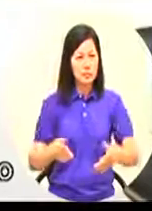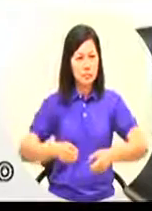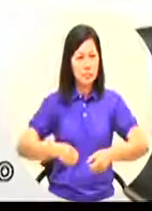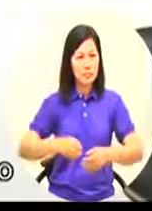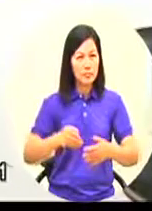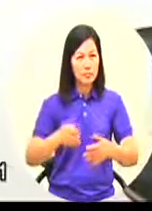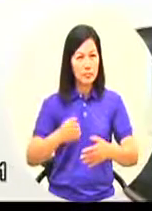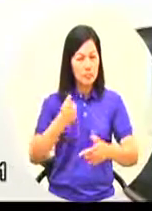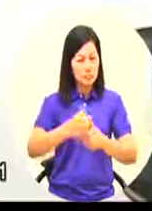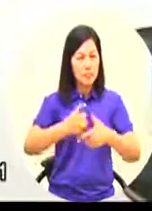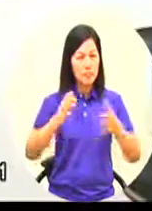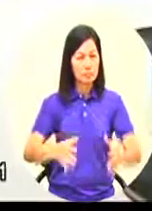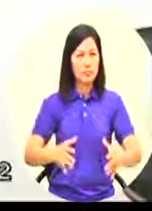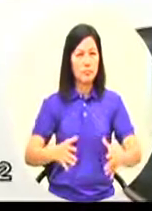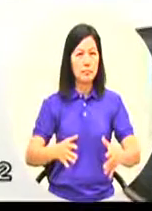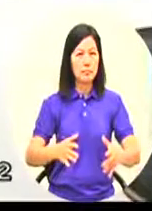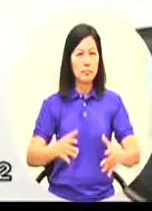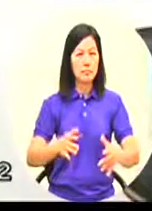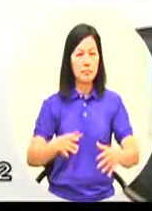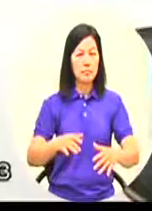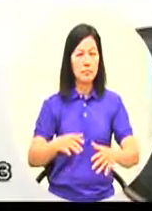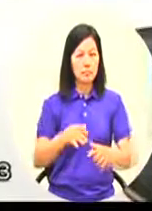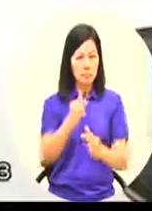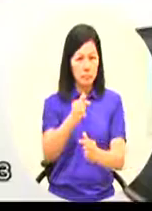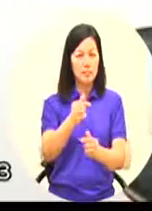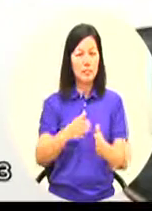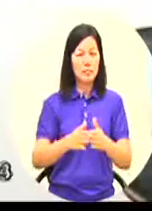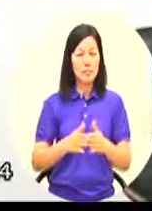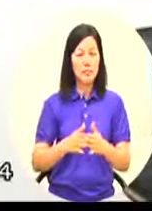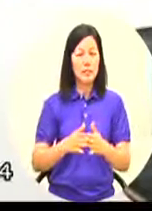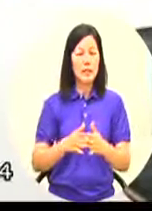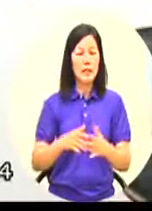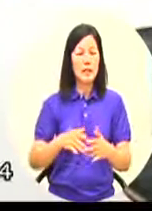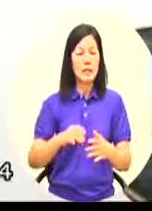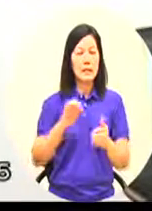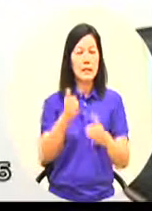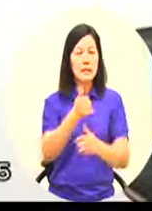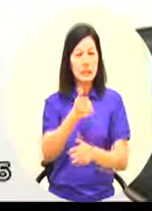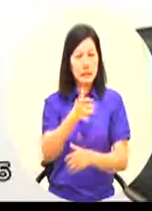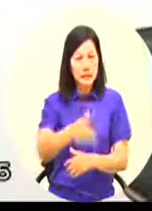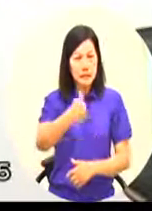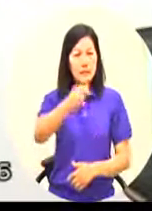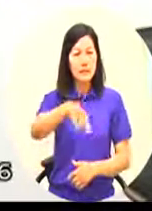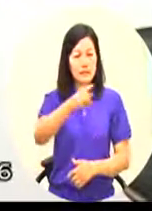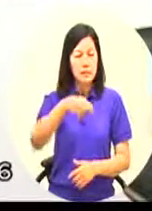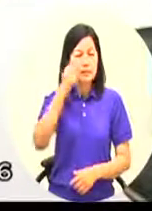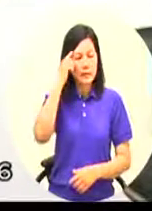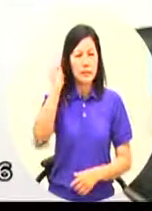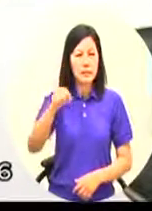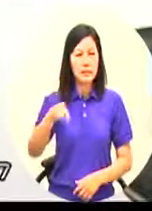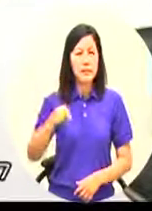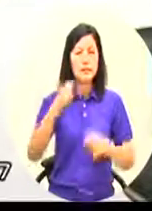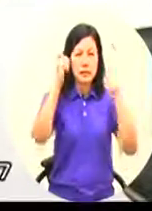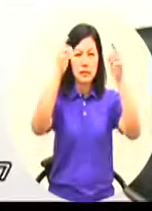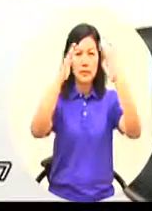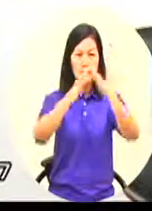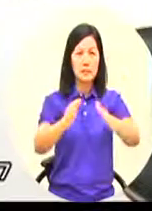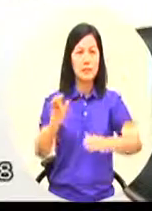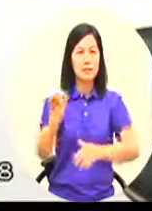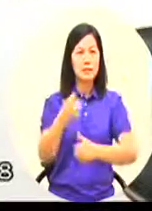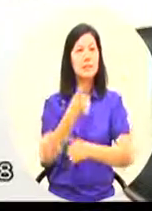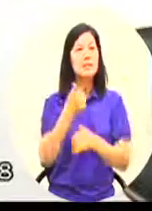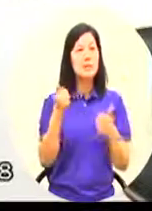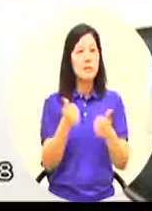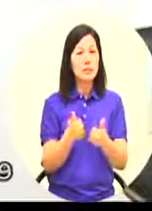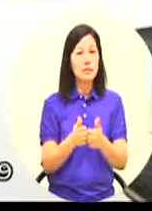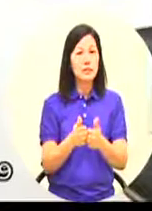想有一句话，在场所有同仁包括议长应该再同意也不过，我们高雄市议会是我们高